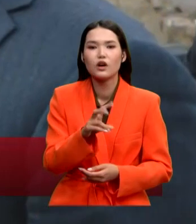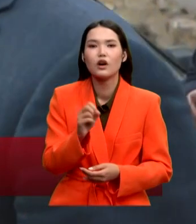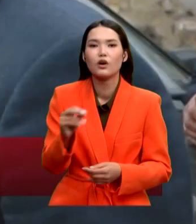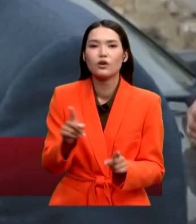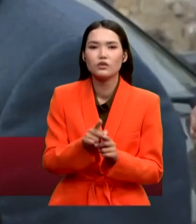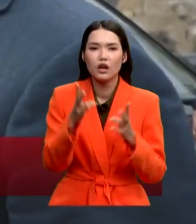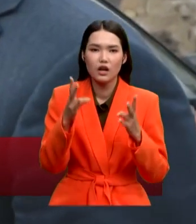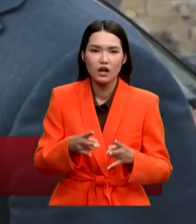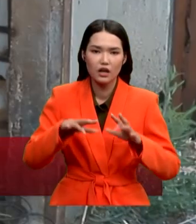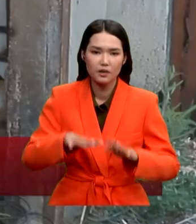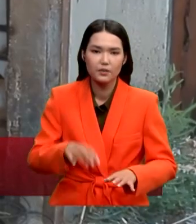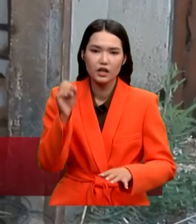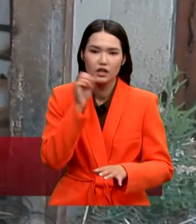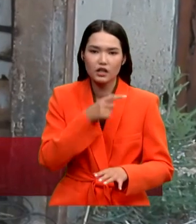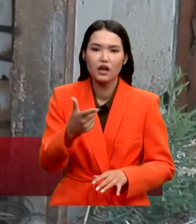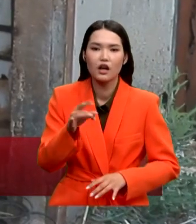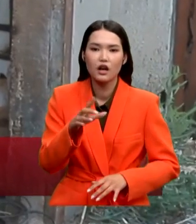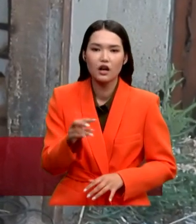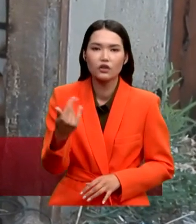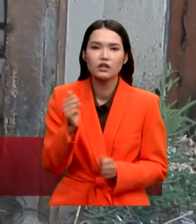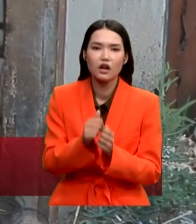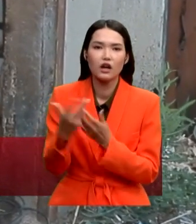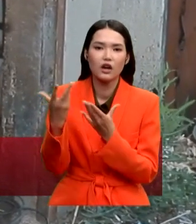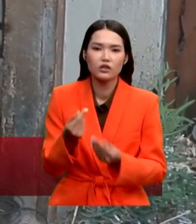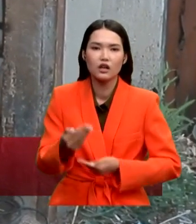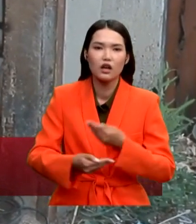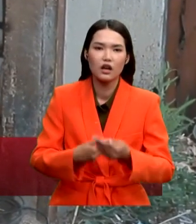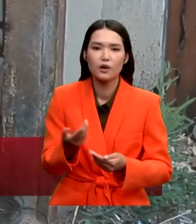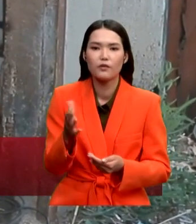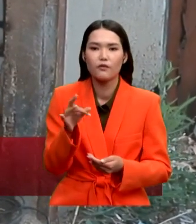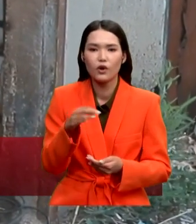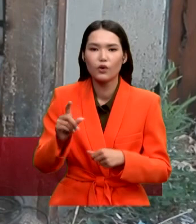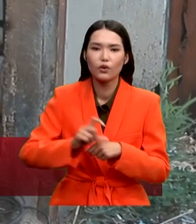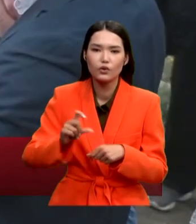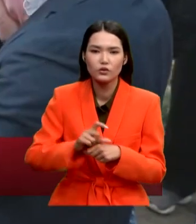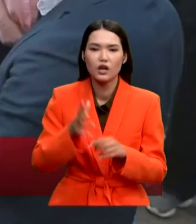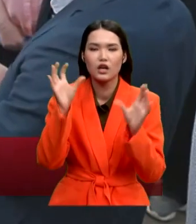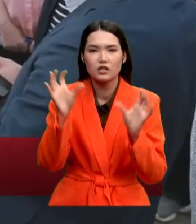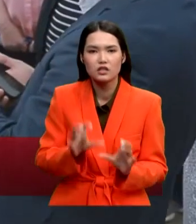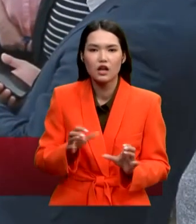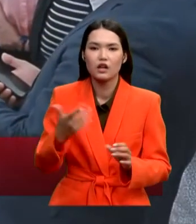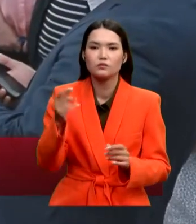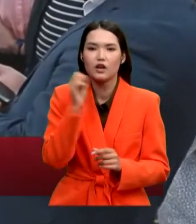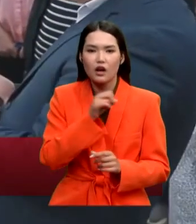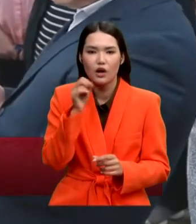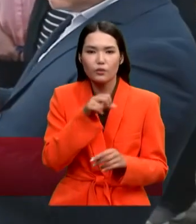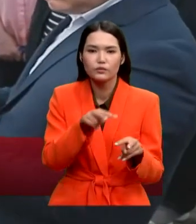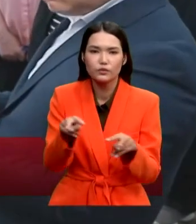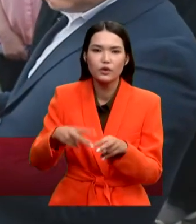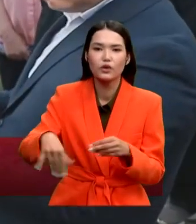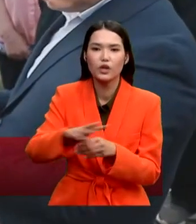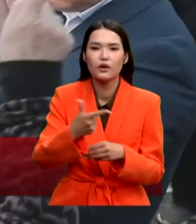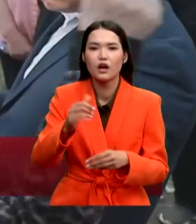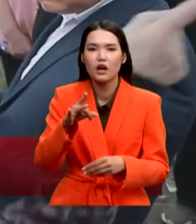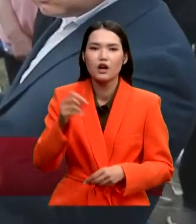от действий грабителей. У нее из гаража в один прекрасный день пропали ворота. По словам женщины, есть закономерность. Грабежам подвергаются те гаражи,